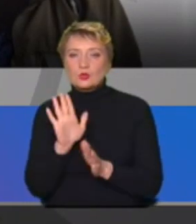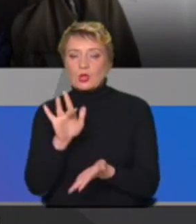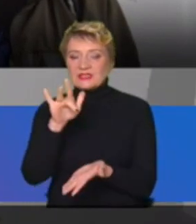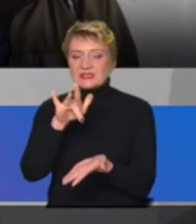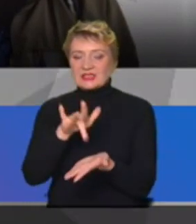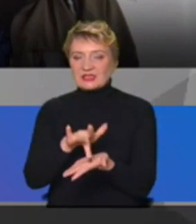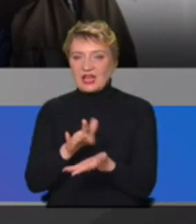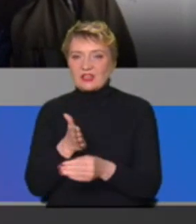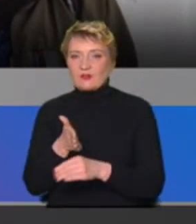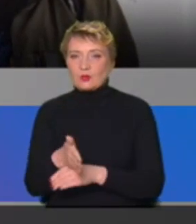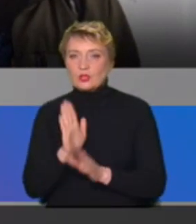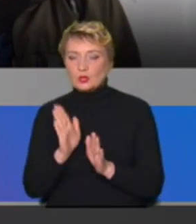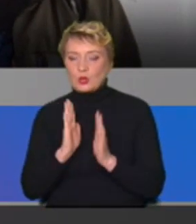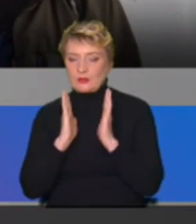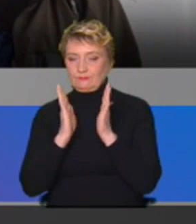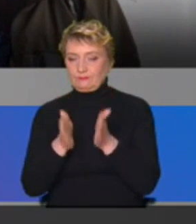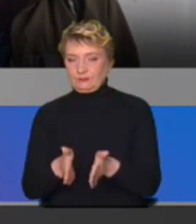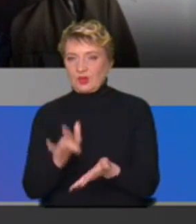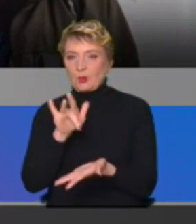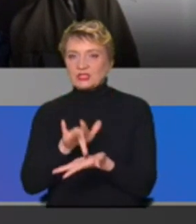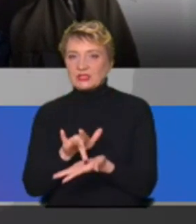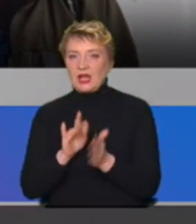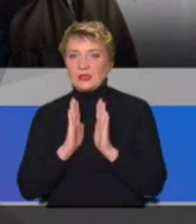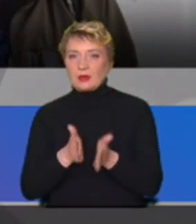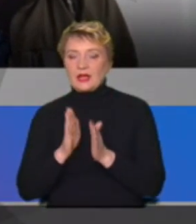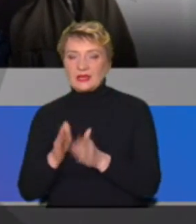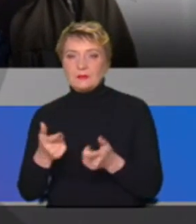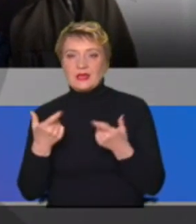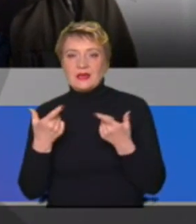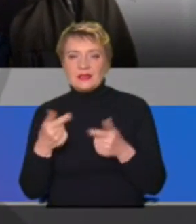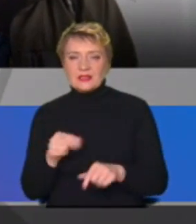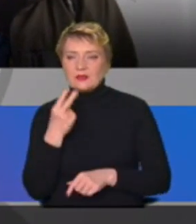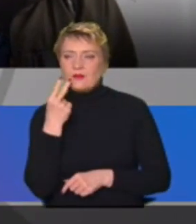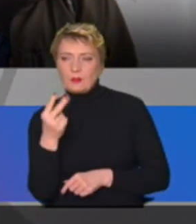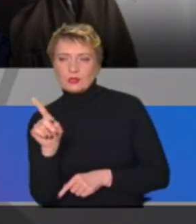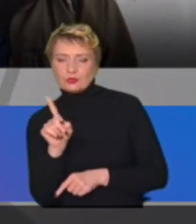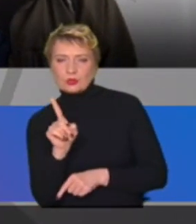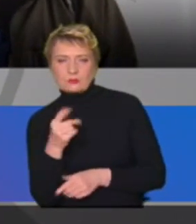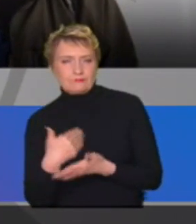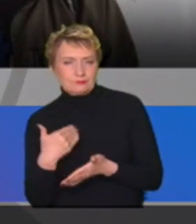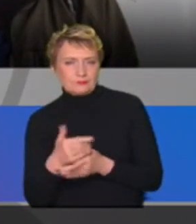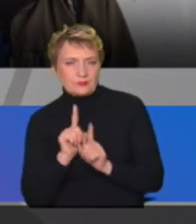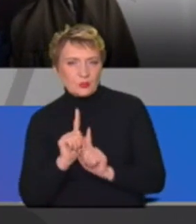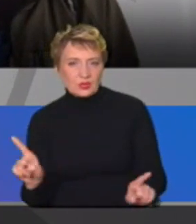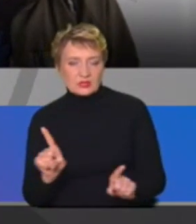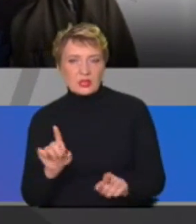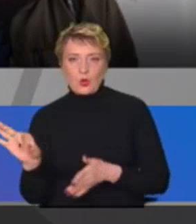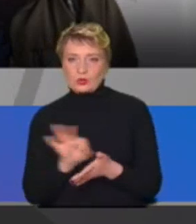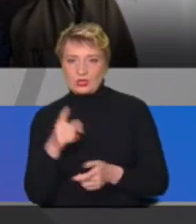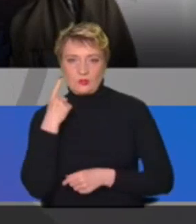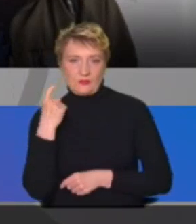входу, тільки по центральним алеям. Якщо десь, ще раз кажу, бачить щось підозріло, одразу сповіщати.